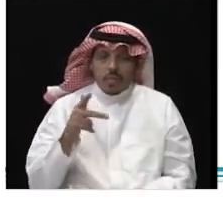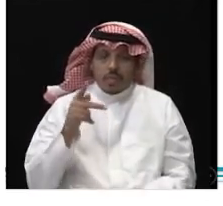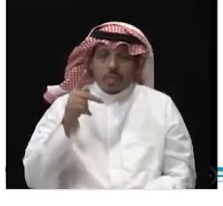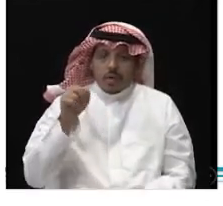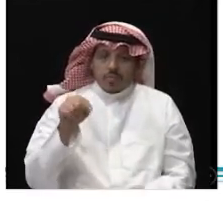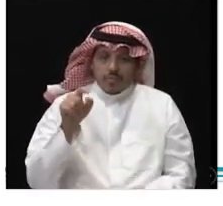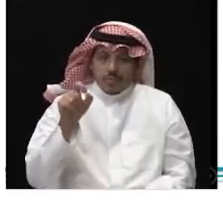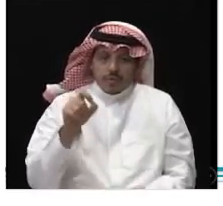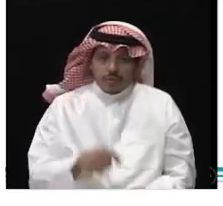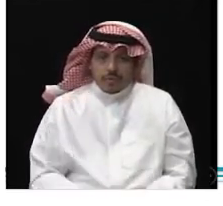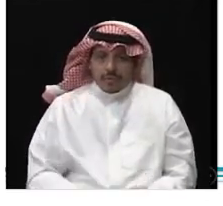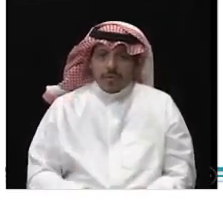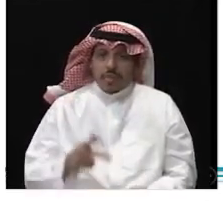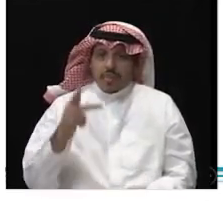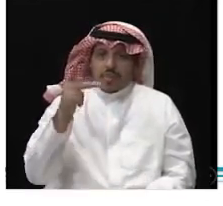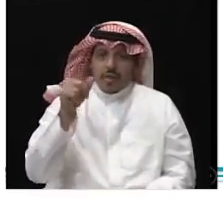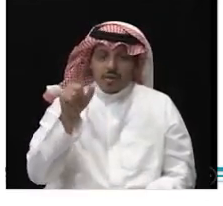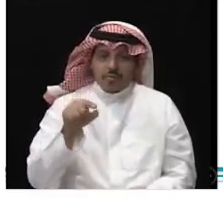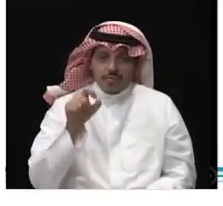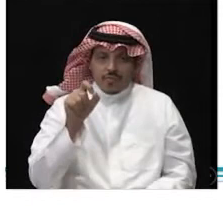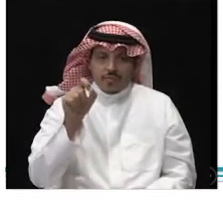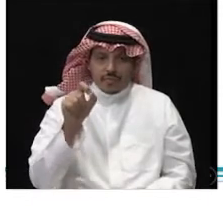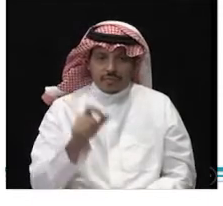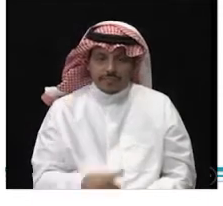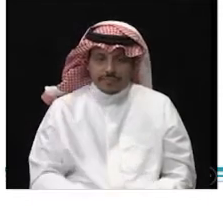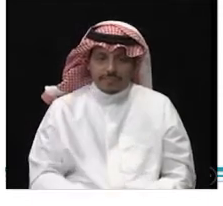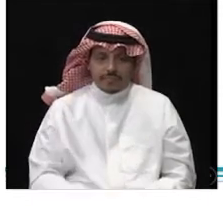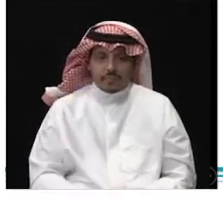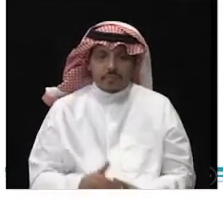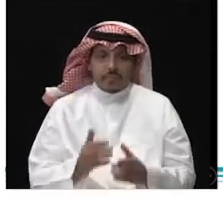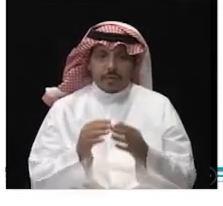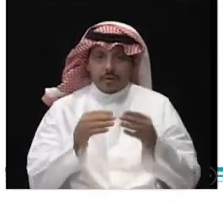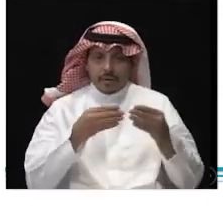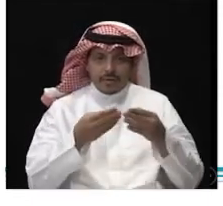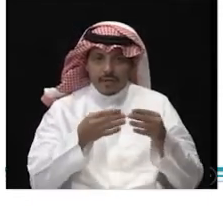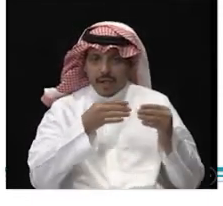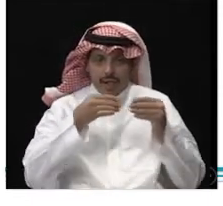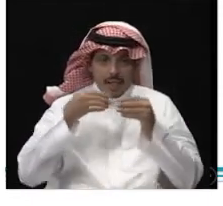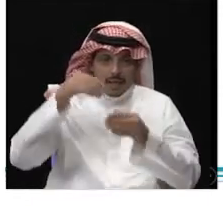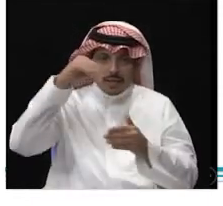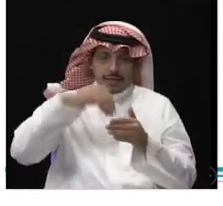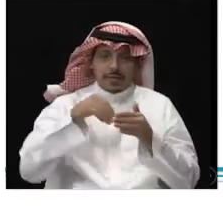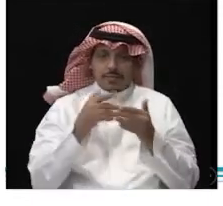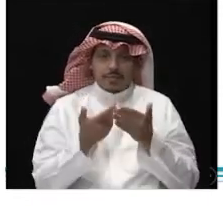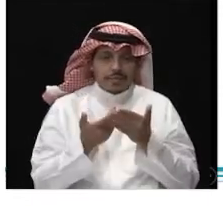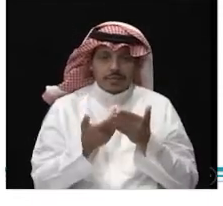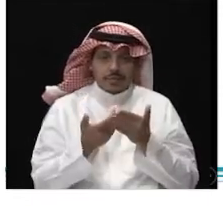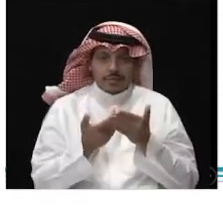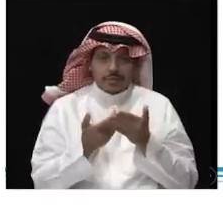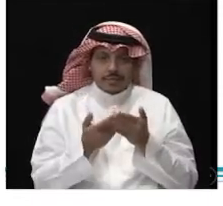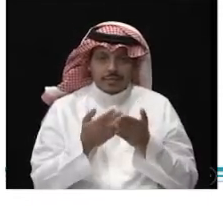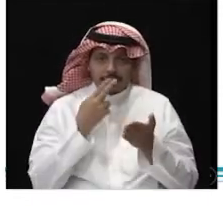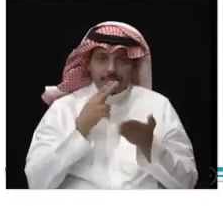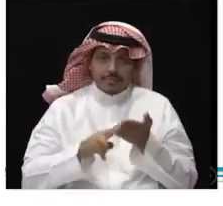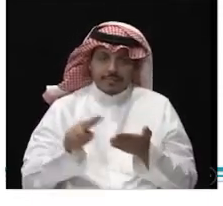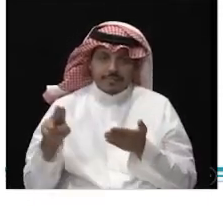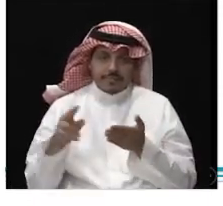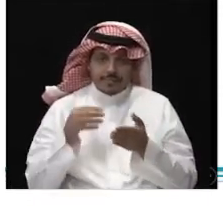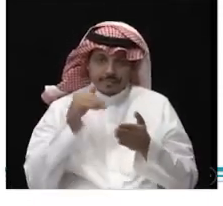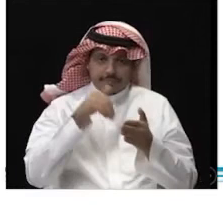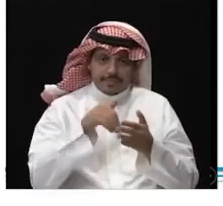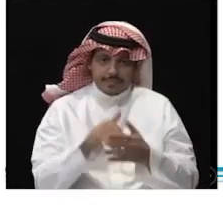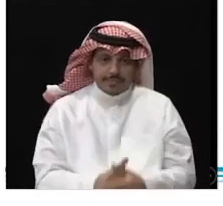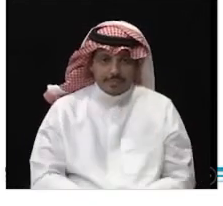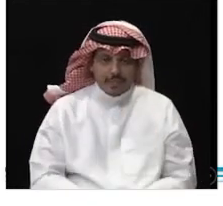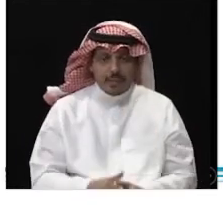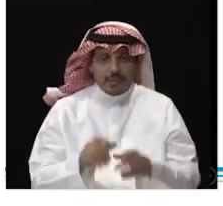ظرف، أحسنتم، ظرف، رائع جدا. ماذا نضع في الظرف عادة؟ نضع فيه الرسائل، أحسنتم،